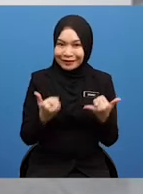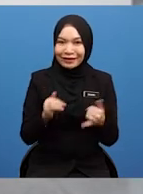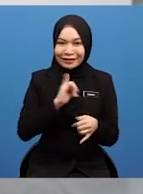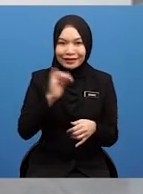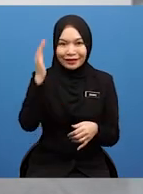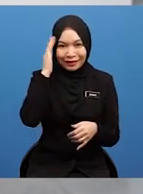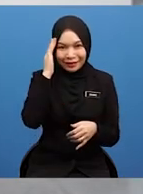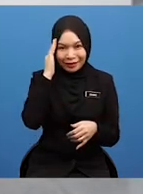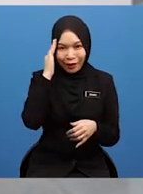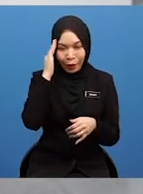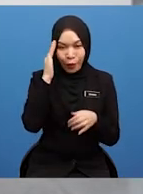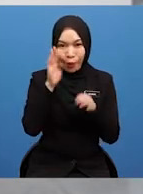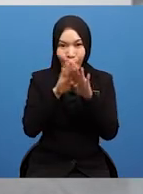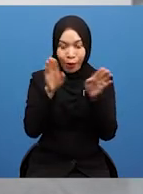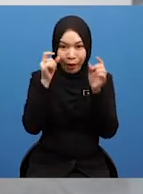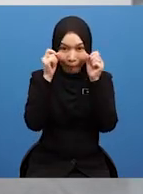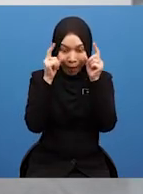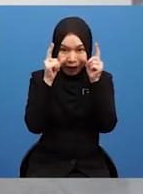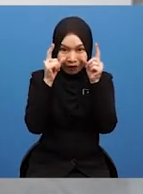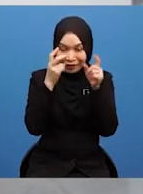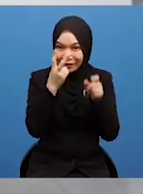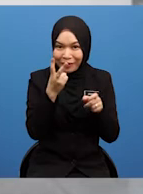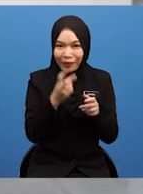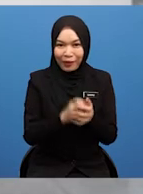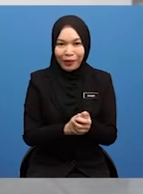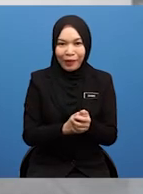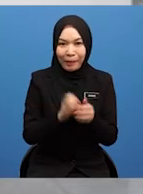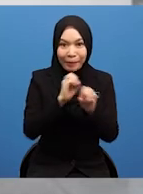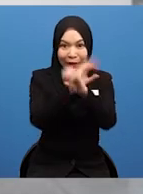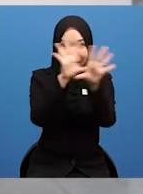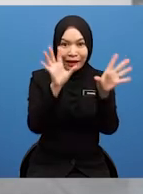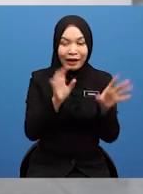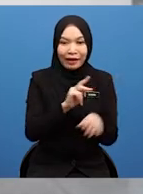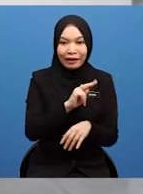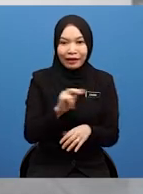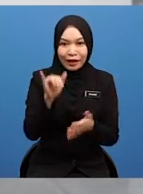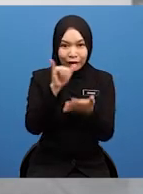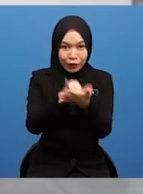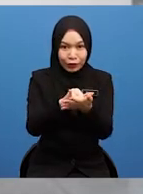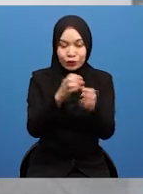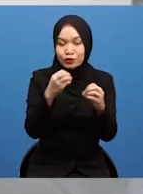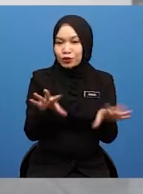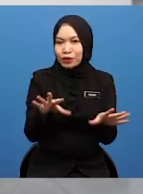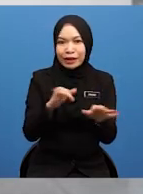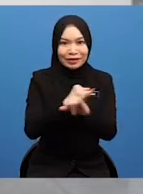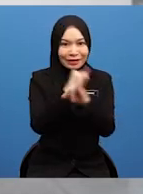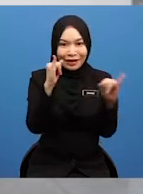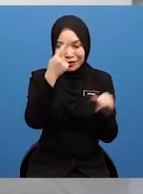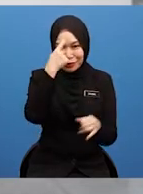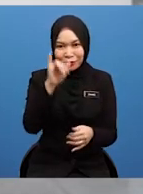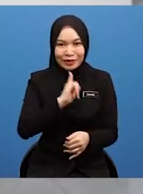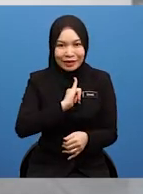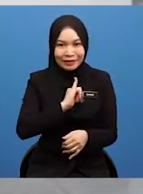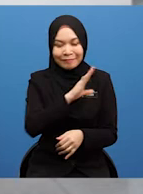Buka mata Anda betul-betul Baiklah penyerangan kami Cukup jelas untuk sayur terutama sekido Plaza kok jelas